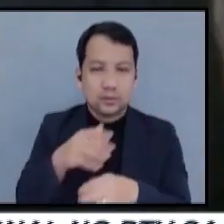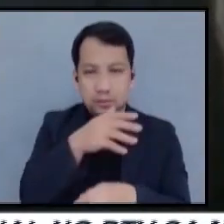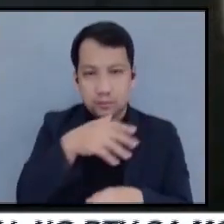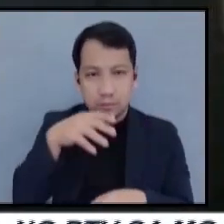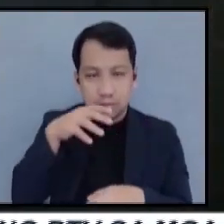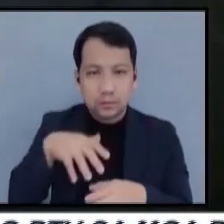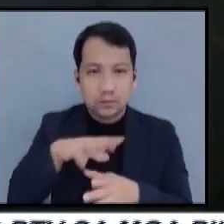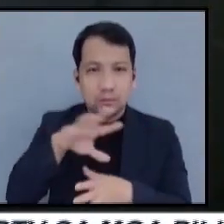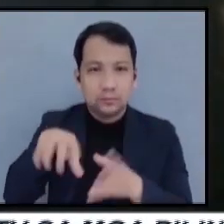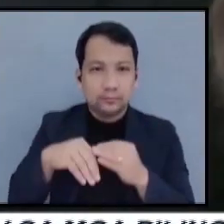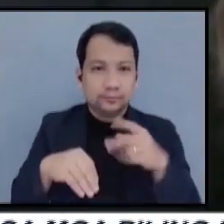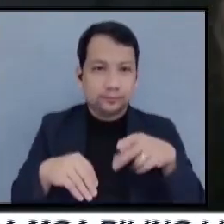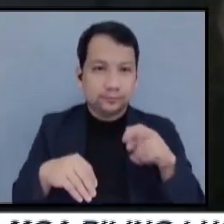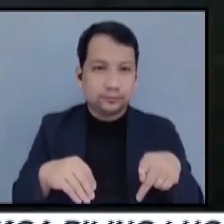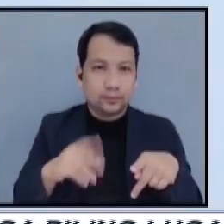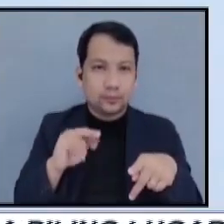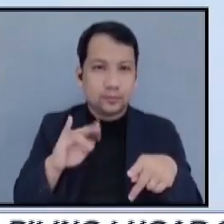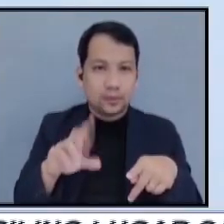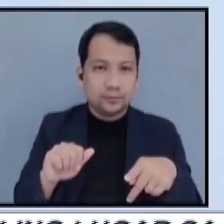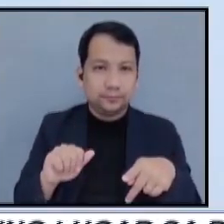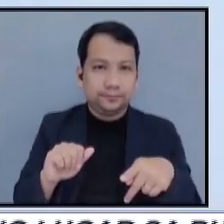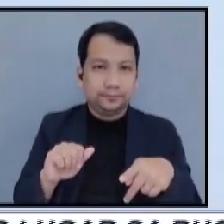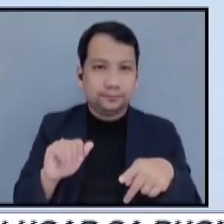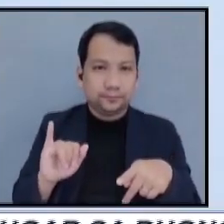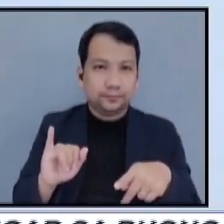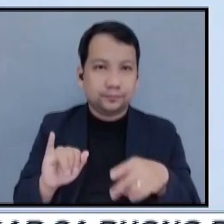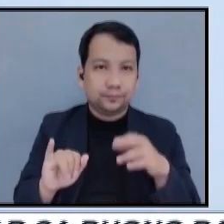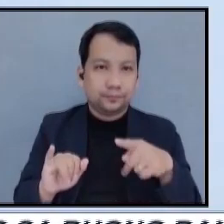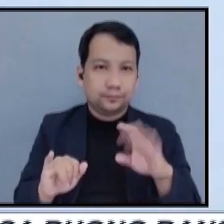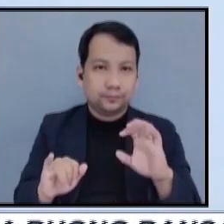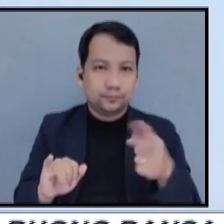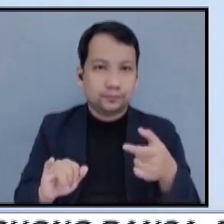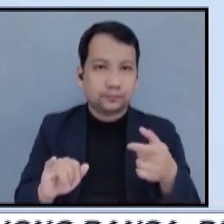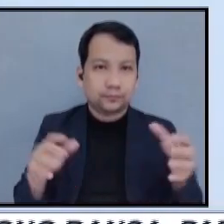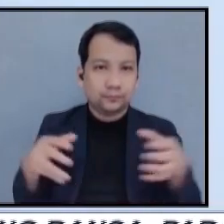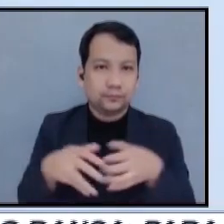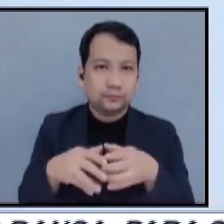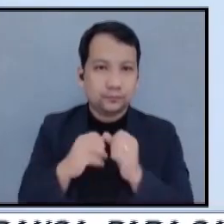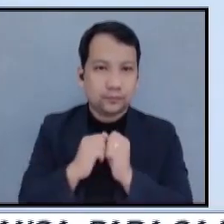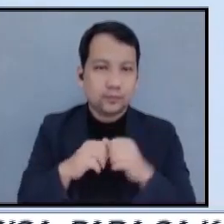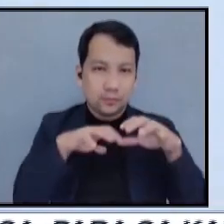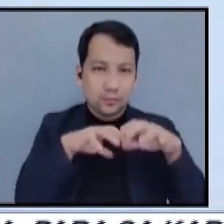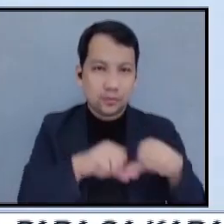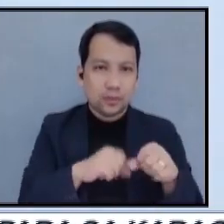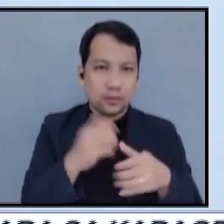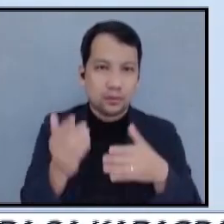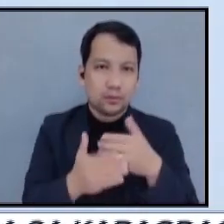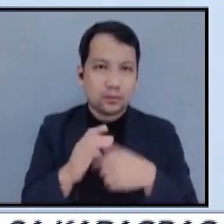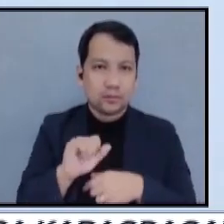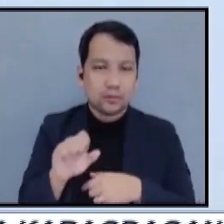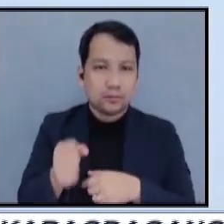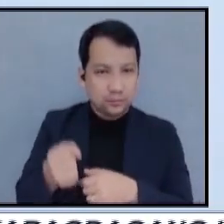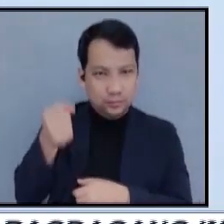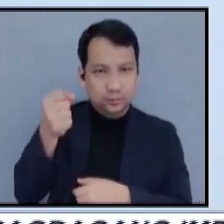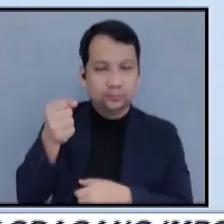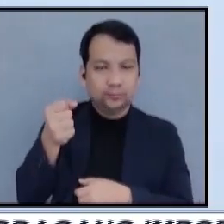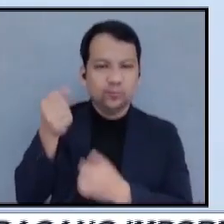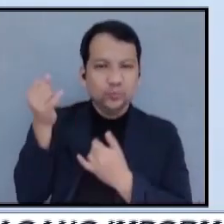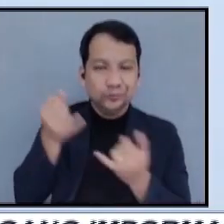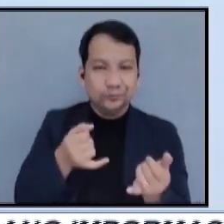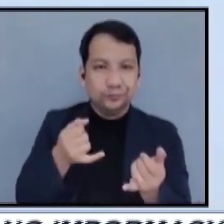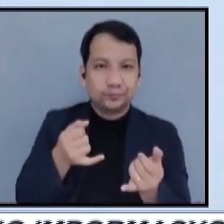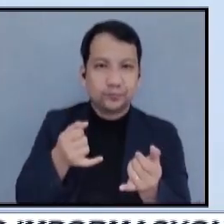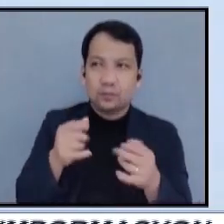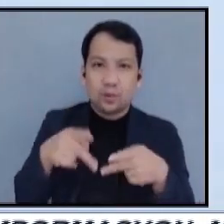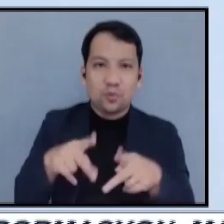PNP, NBI at Philippine Coast Guard. Ang layunin nito ay para hulihin at kasuhan ng mga hoarders, smugglers, kartel at profiteers